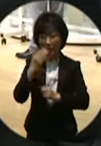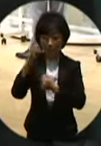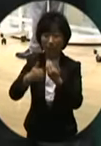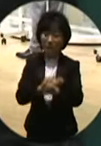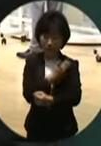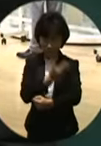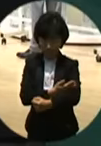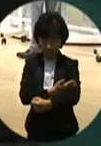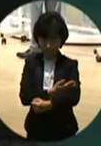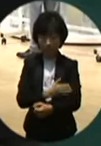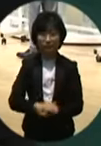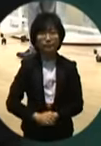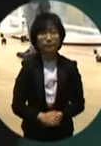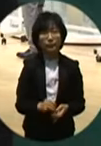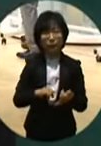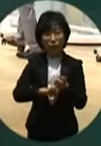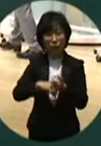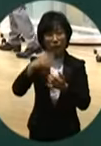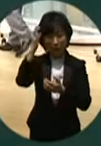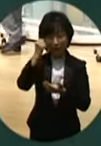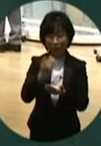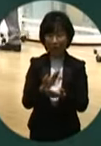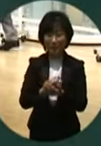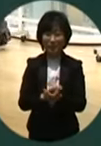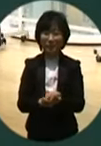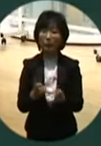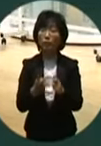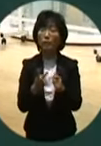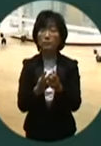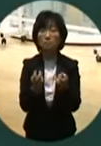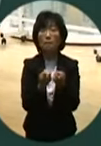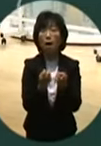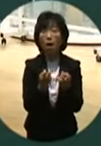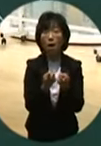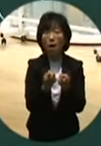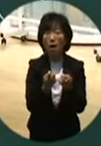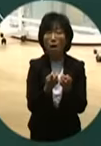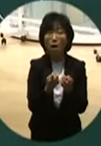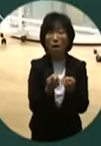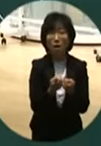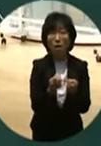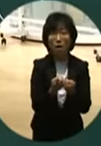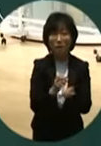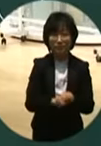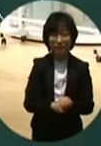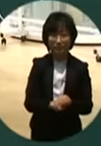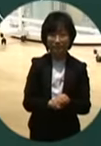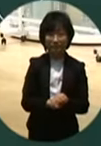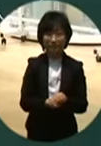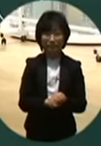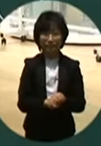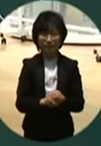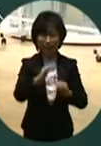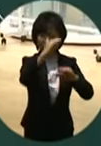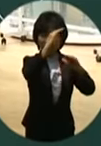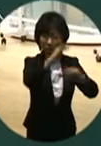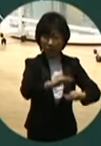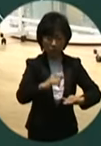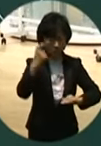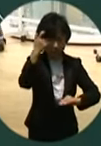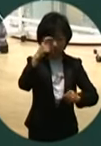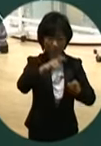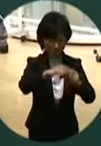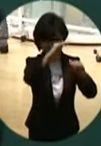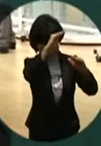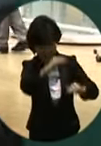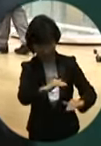꼭 기억하세요. Absolutely remember this. 어떻게 하면 되느냐? How do we do this? 이 내용은 이거지만요. 방법은 뭡니까? Yes, that